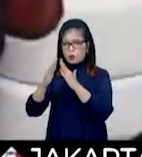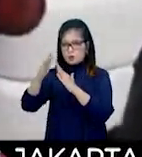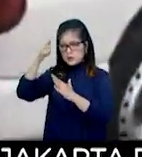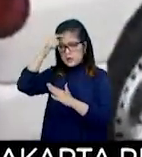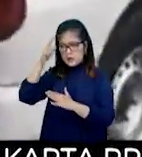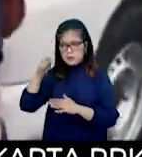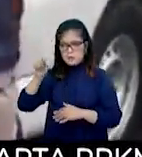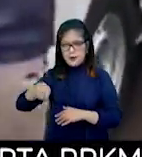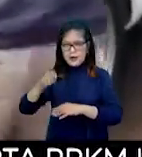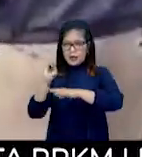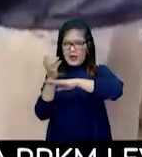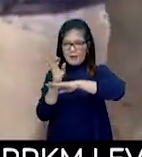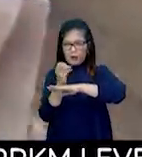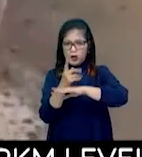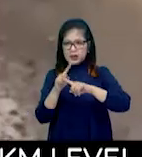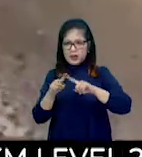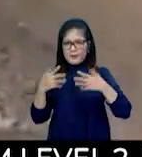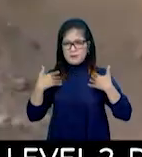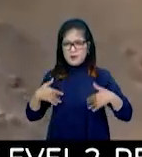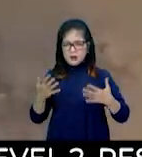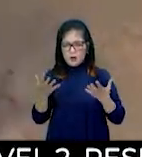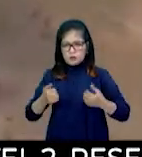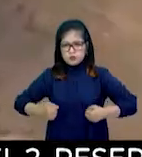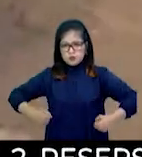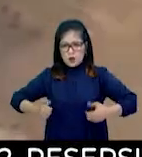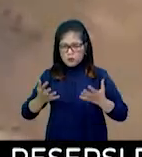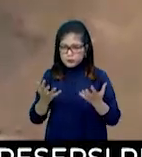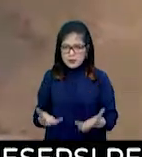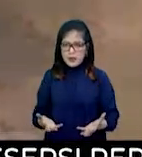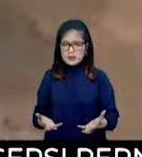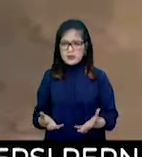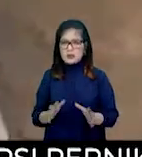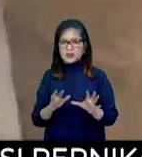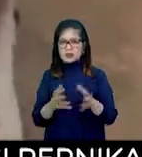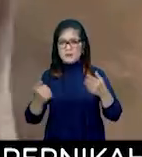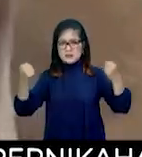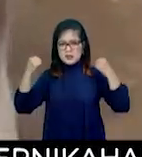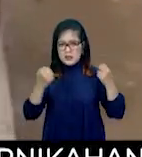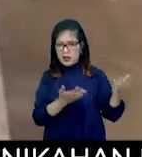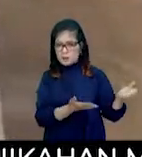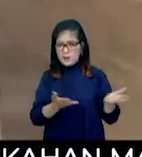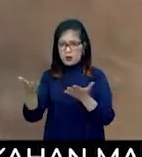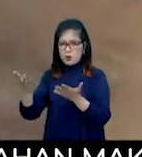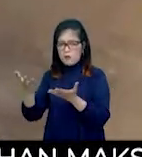namun lantaran menderita obesitas ya aku warga dan tenaga kesehatan kesulitan untuk membawanya